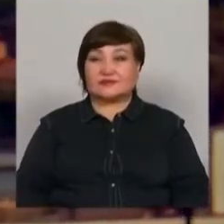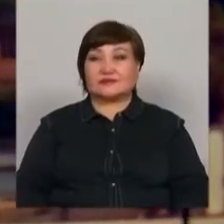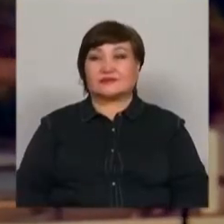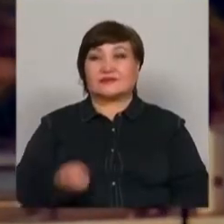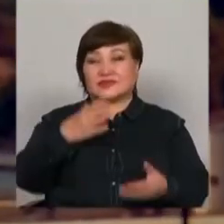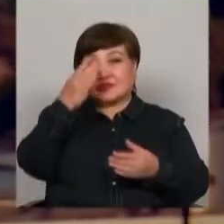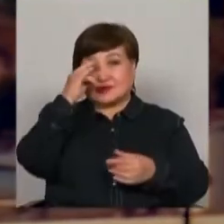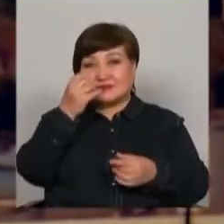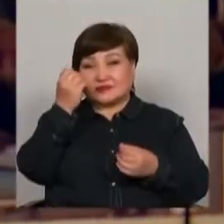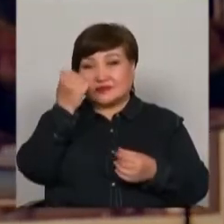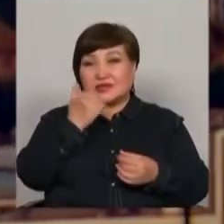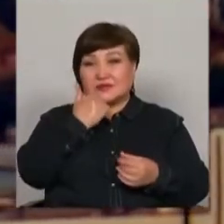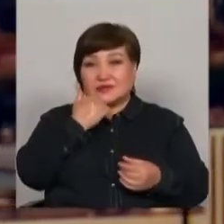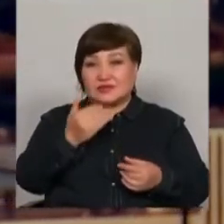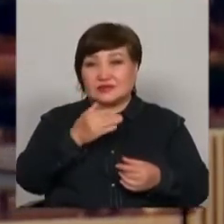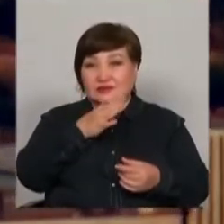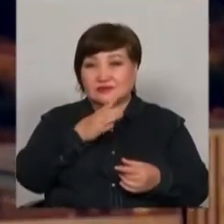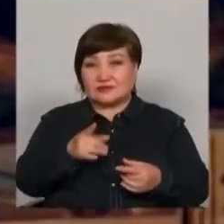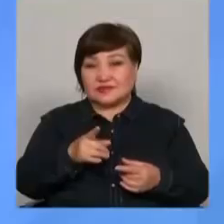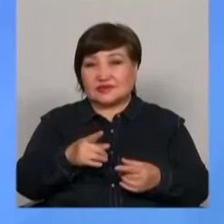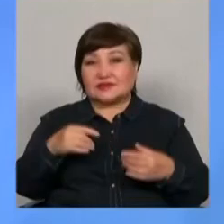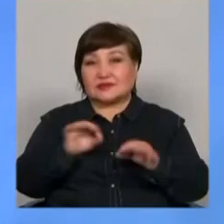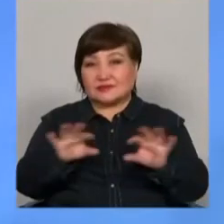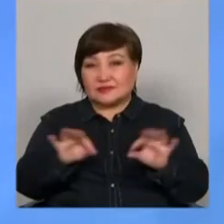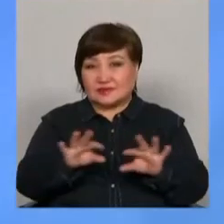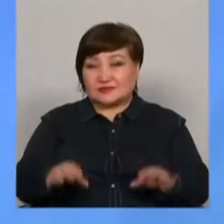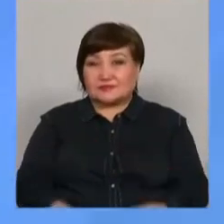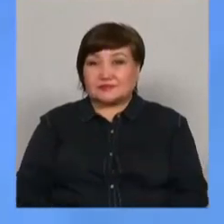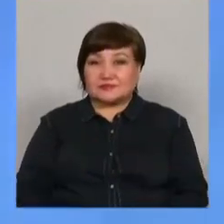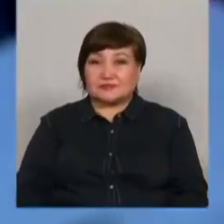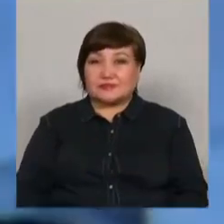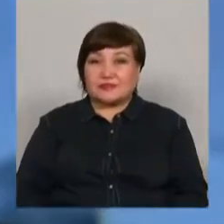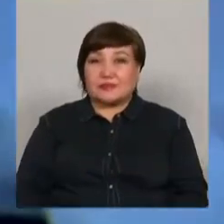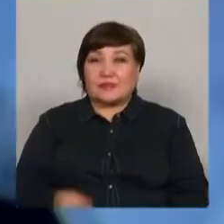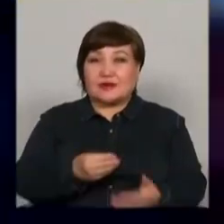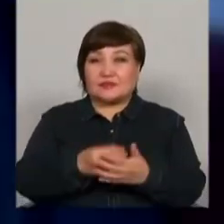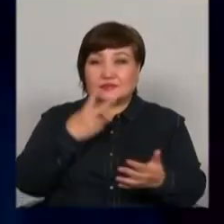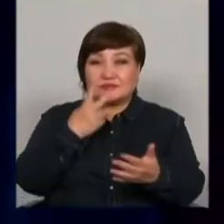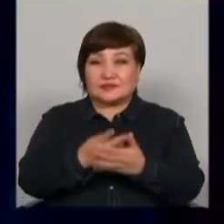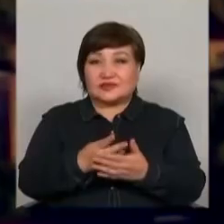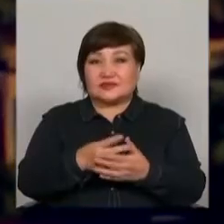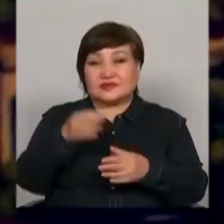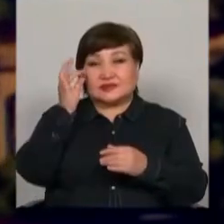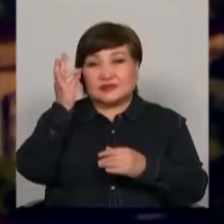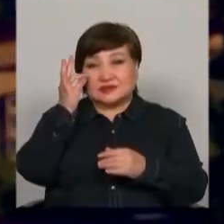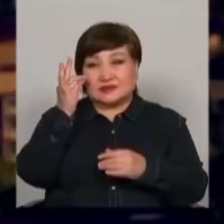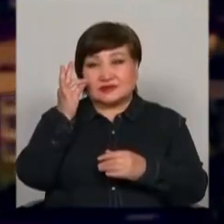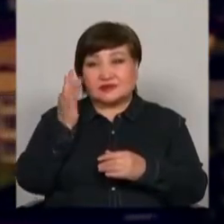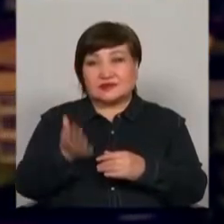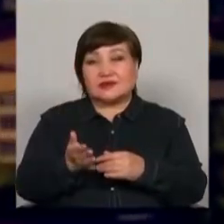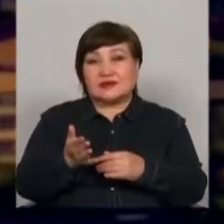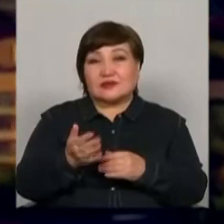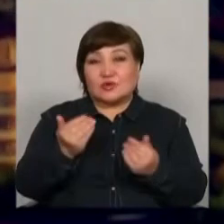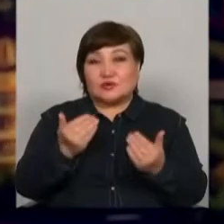мырза, уақытыңызды бөліп, бүгін өз ақпарыңызбен бөліскеніңіз үшін. Құрметті көрермен, естеріңізге тағы бір мәрте сала